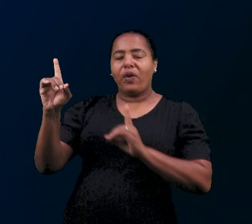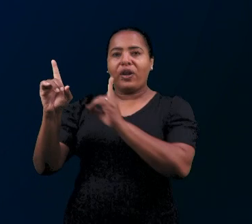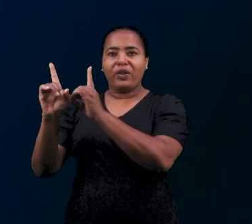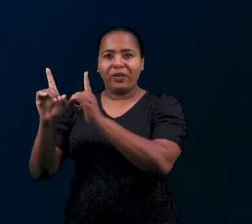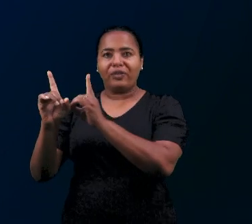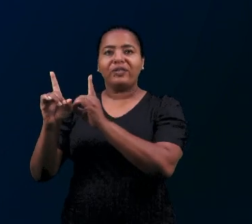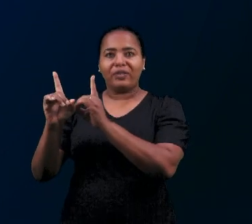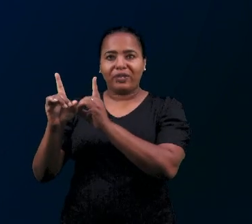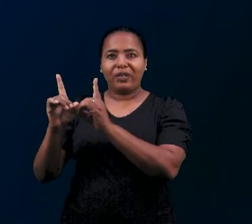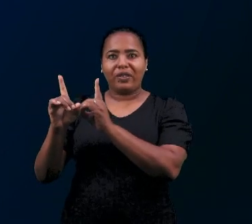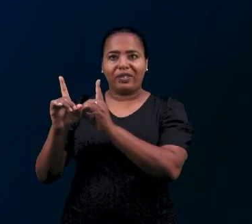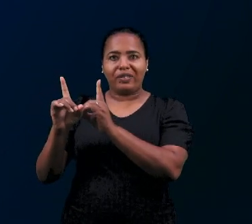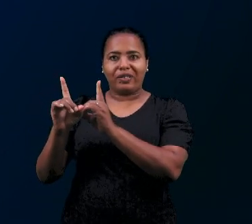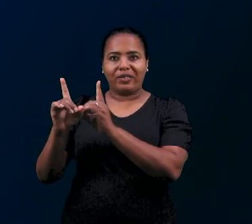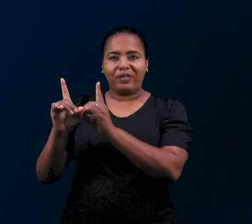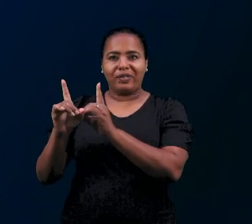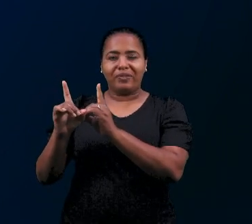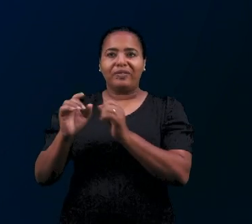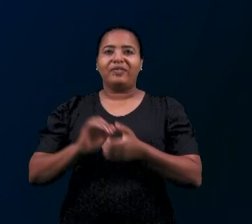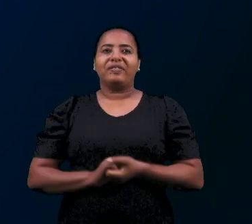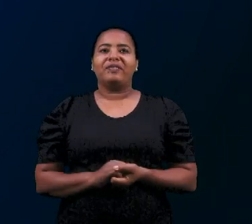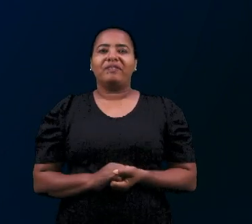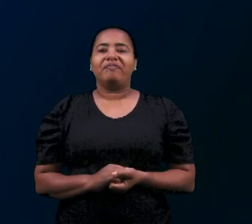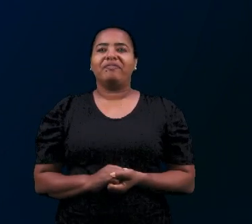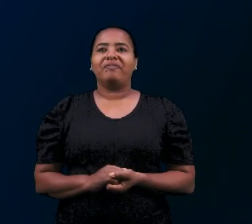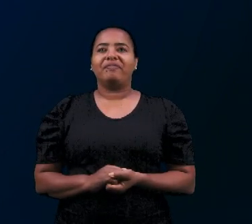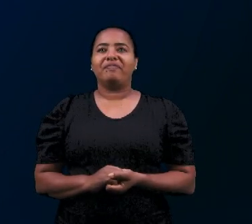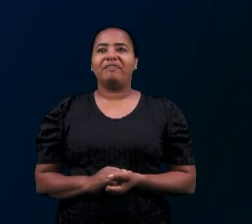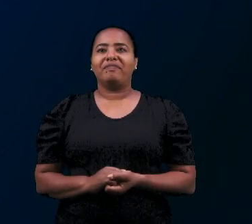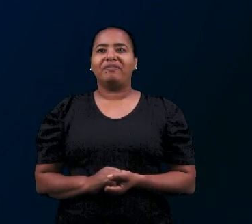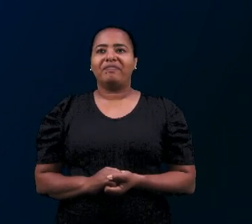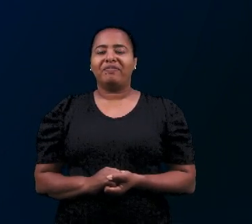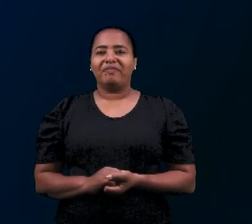rencontre. Voici l'époux. Non.